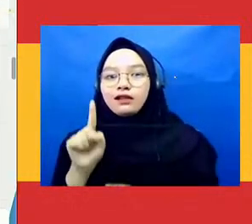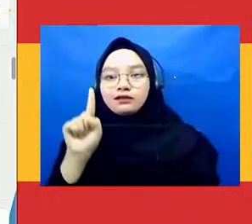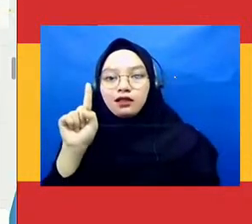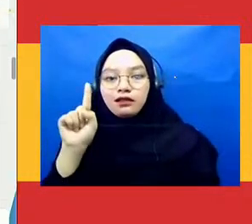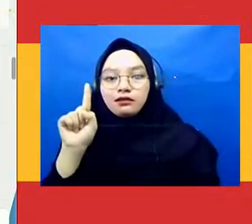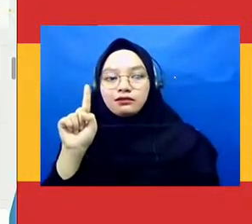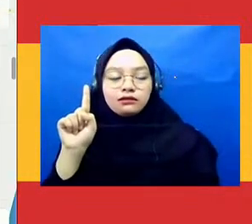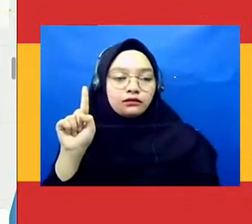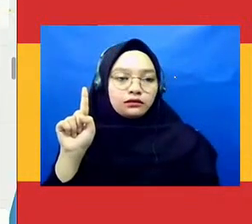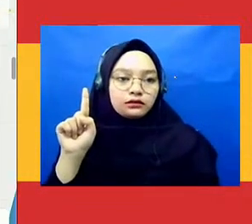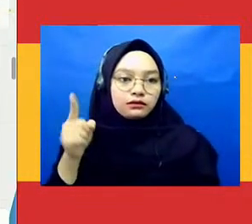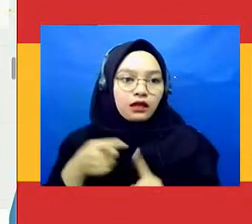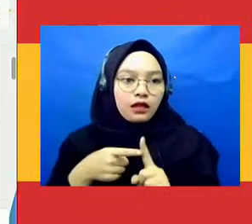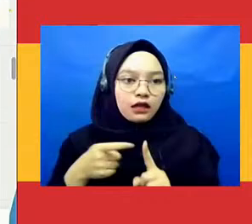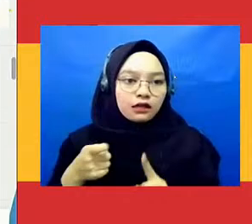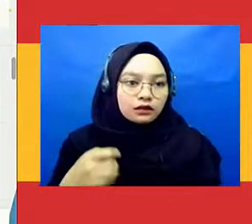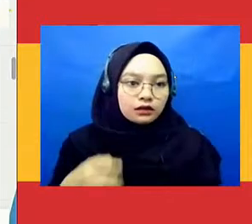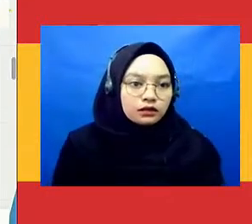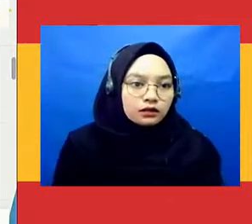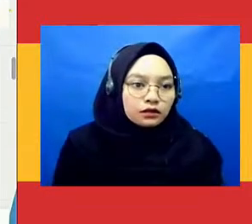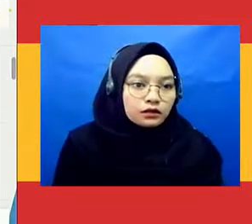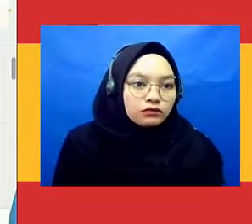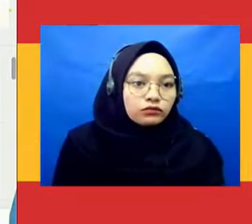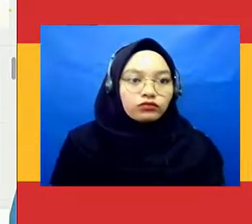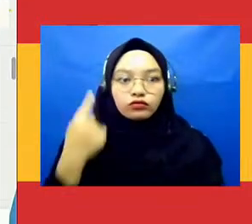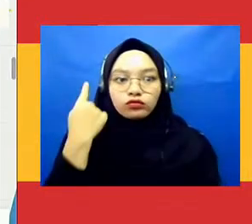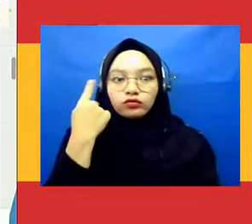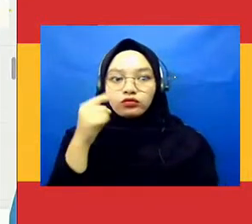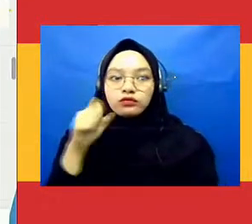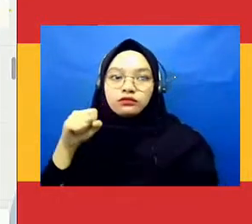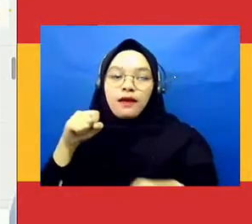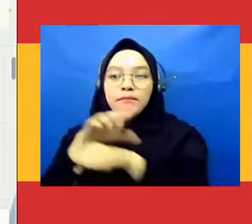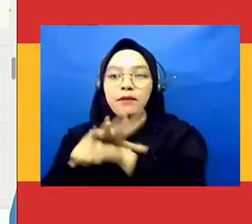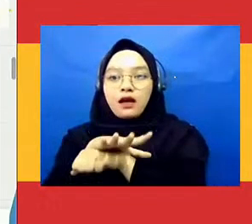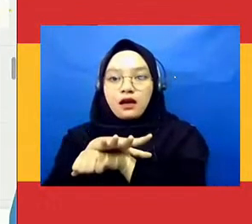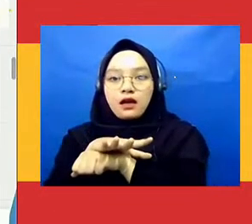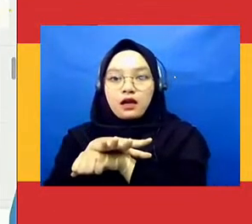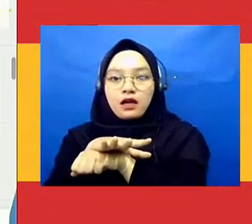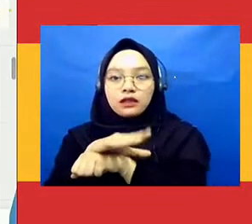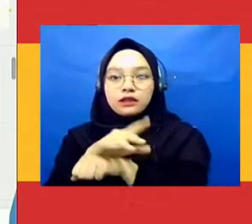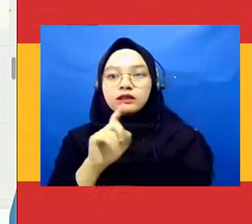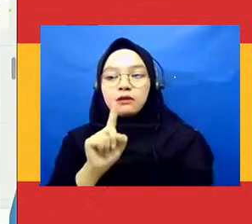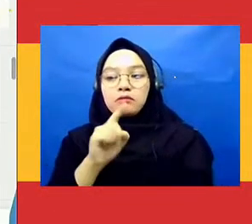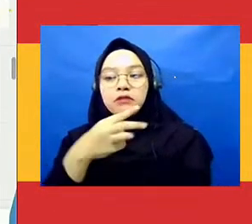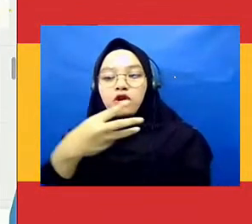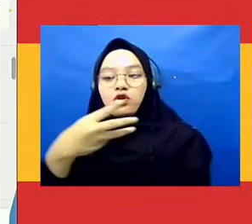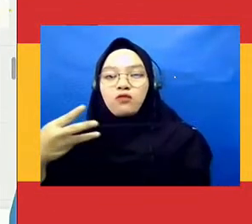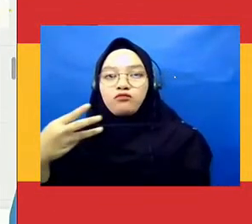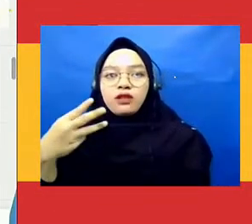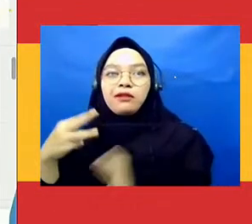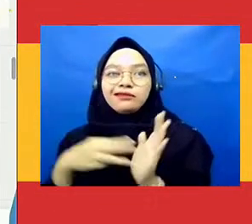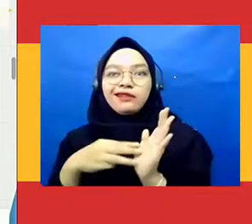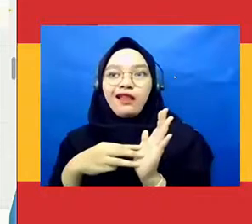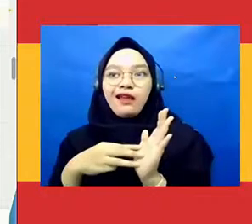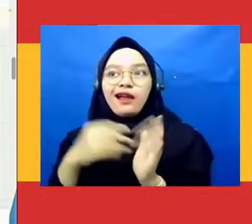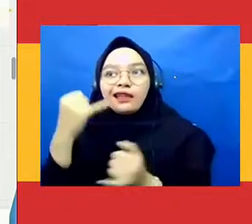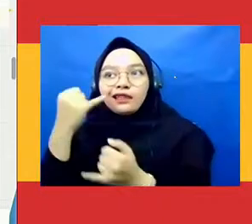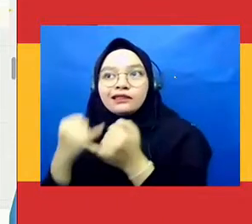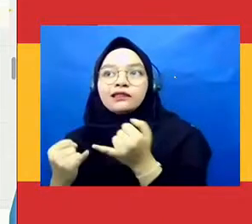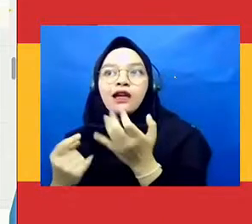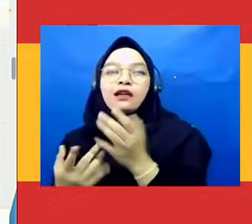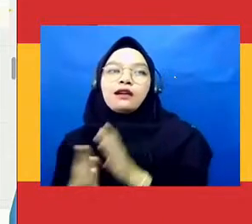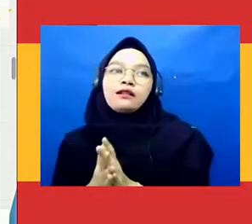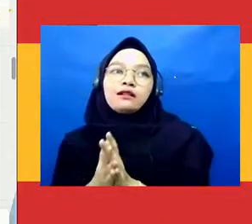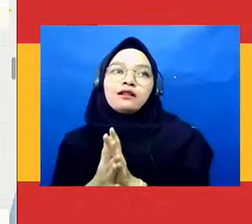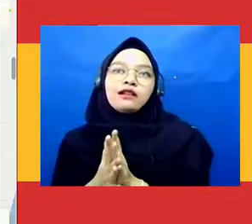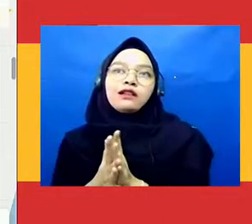dari sini untuk dampak, karena ada masalah ekonomi, maka terjadilah pengangguran.